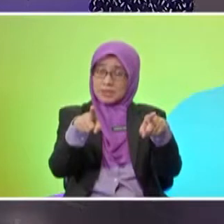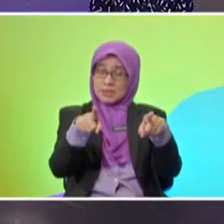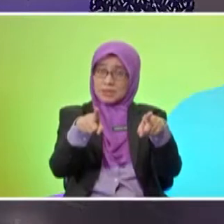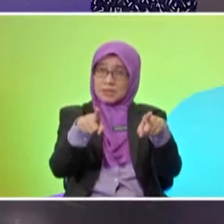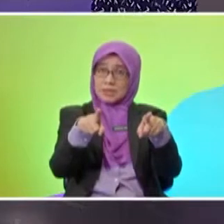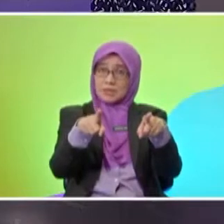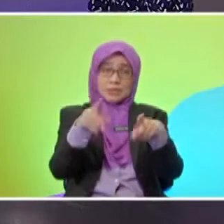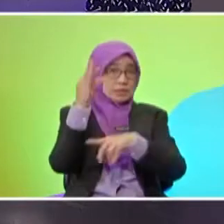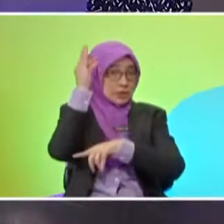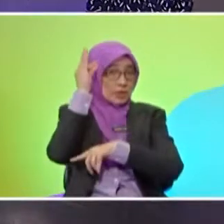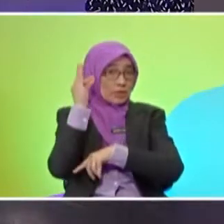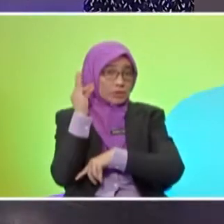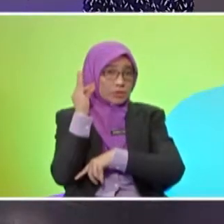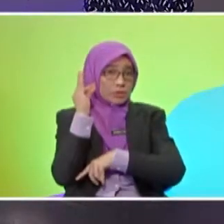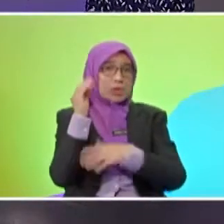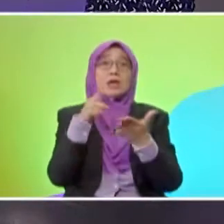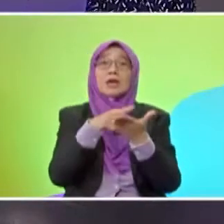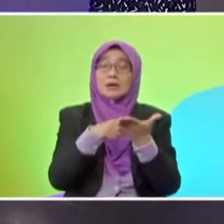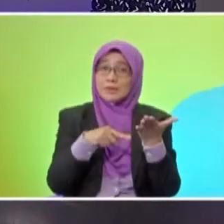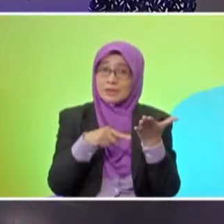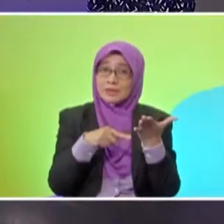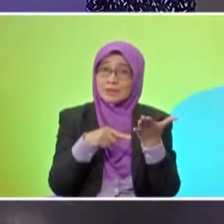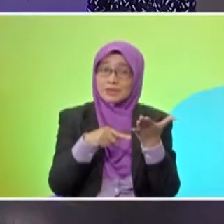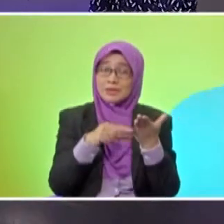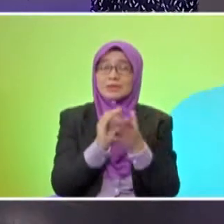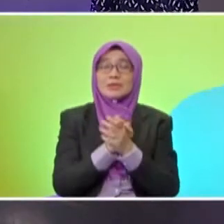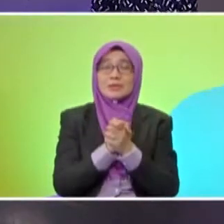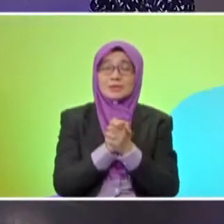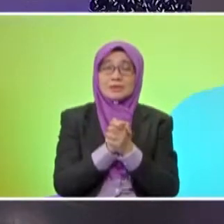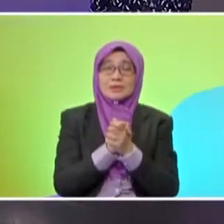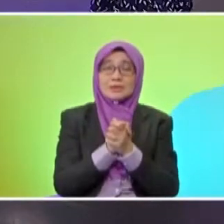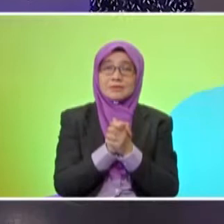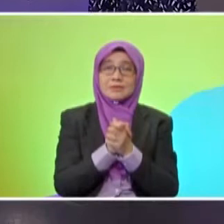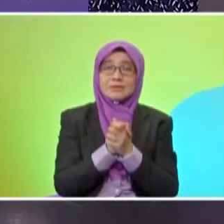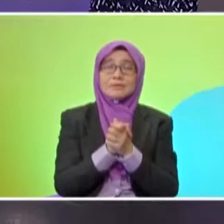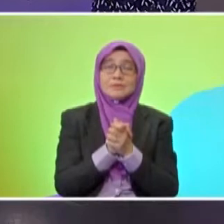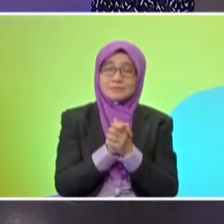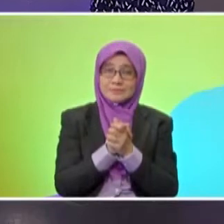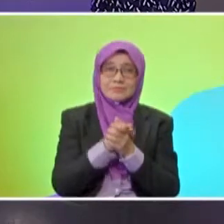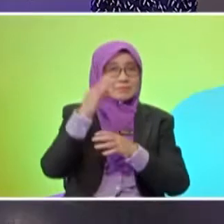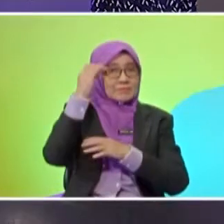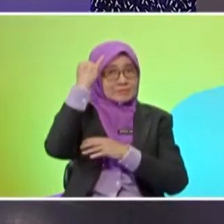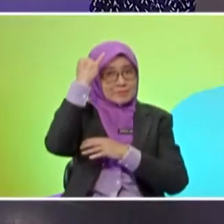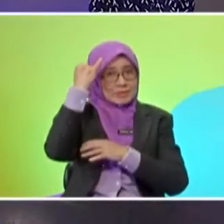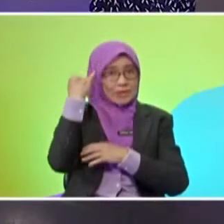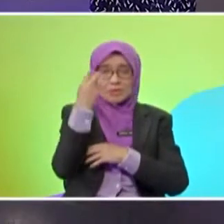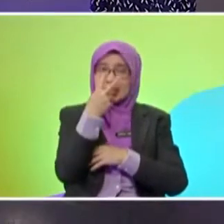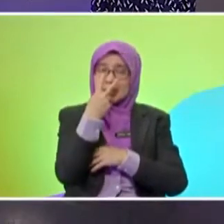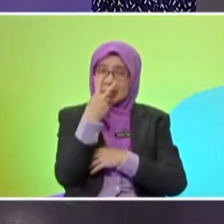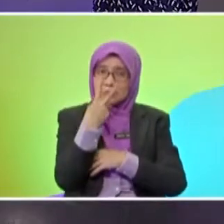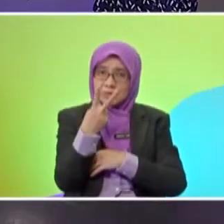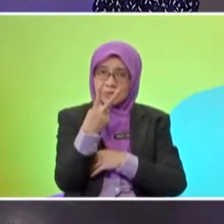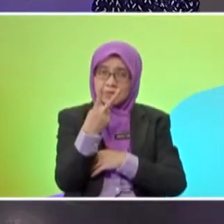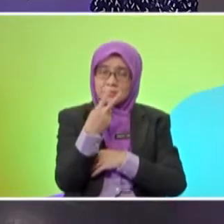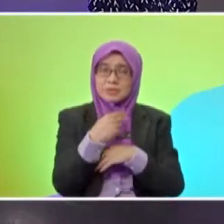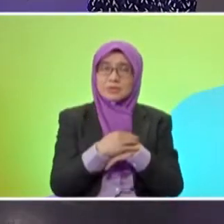kebiasaan yang ketat antara keduanya waktu persaingan tuh baik bagi fine family.he berdasarkan up